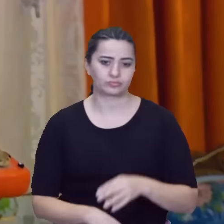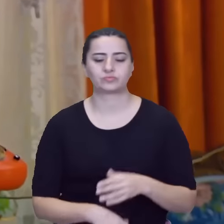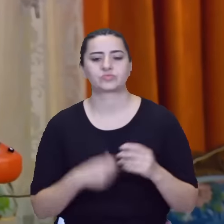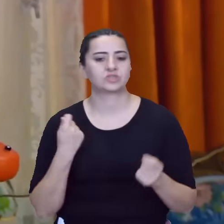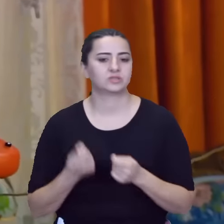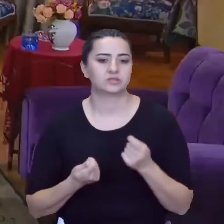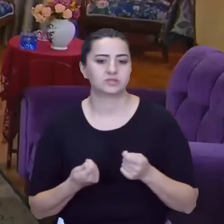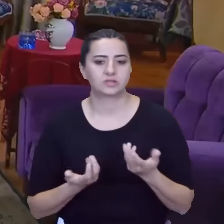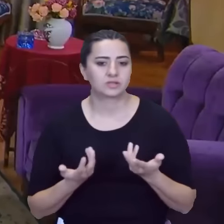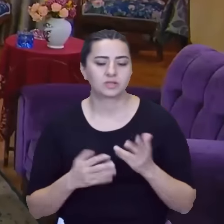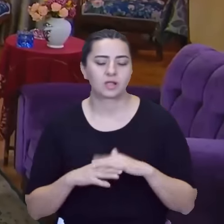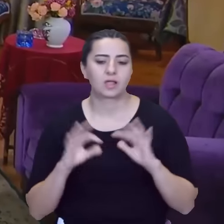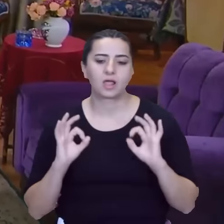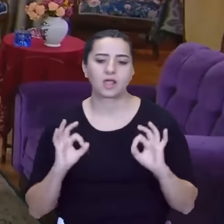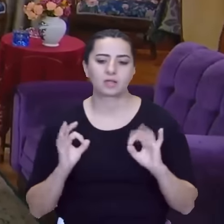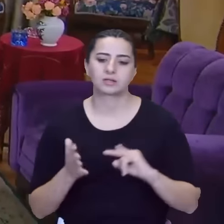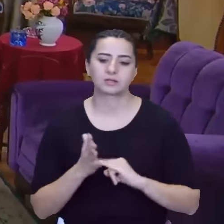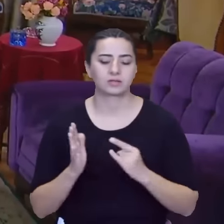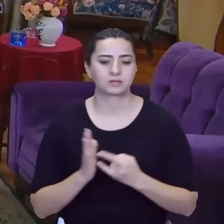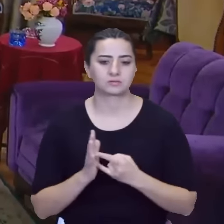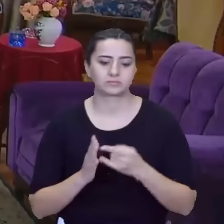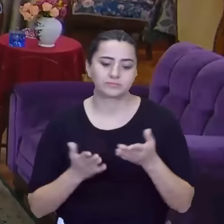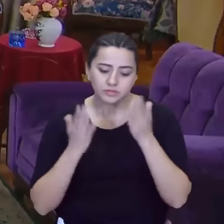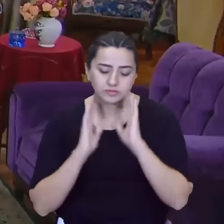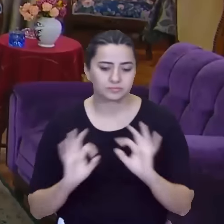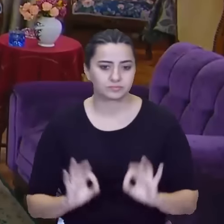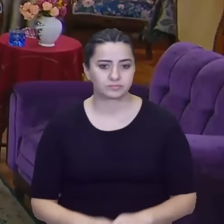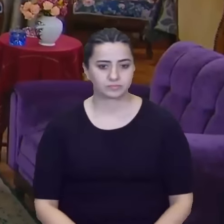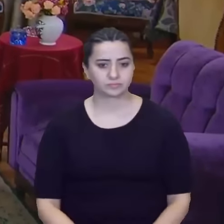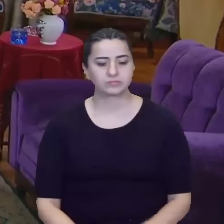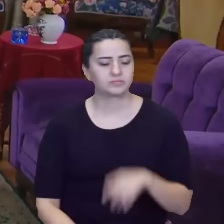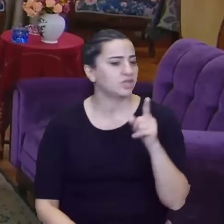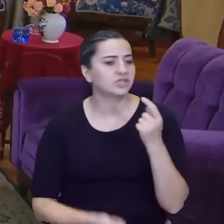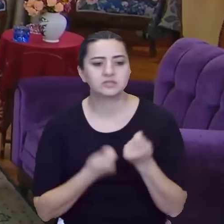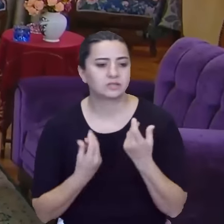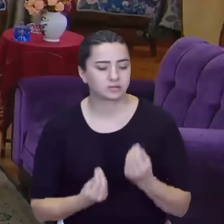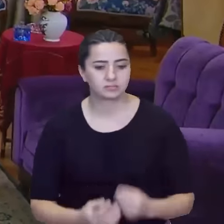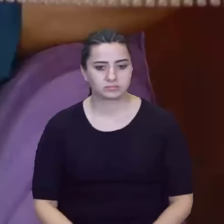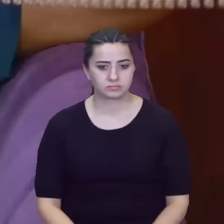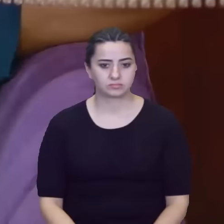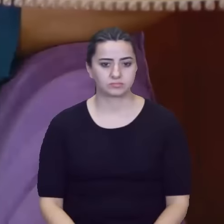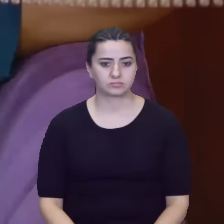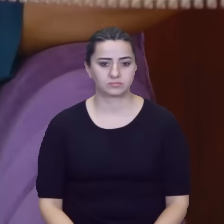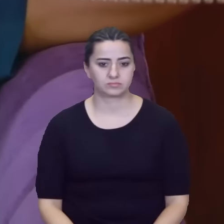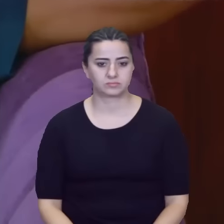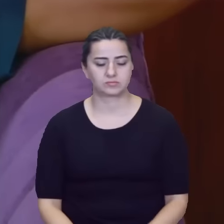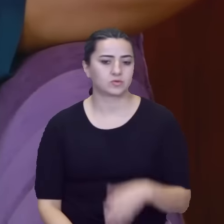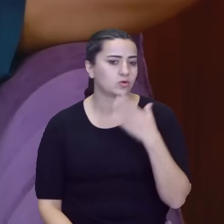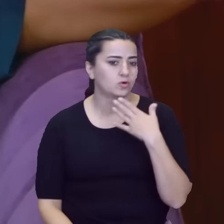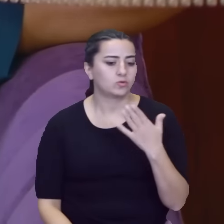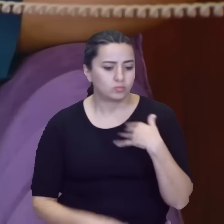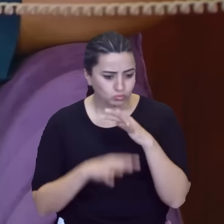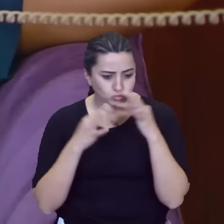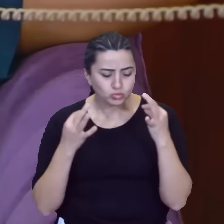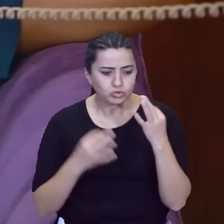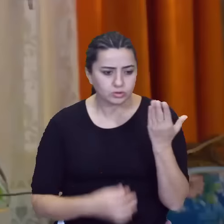Ne yapalım birader? İdare ediyoruz. Bugünümüzde şükür. Senin işler nasıl? Yok bu oğlum,